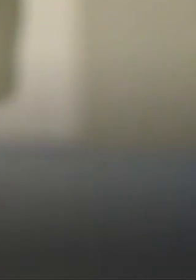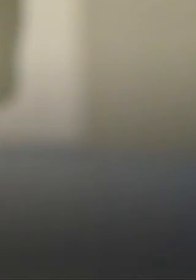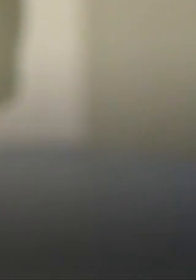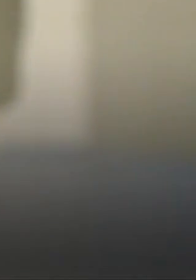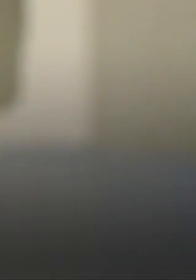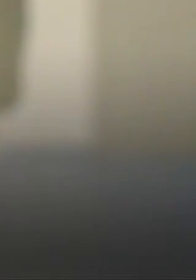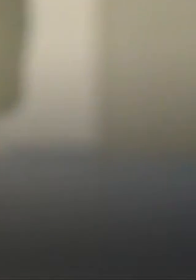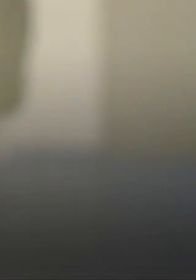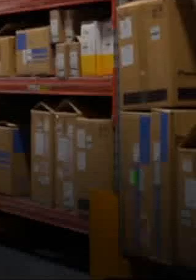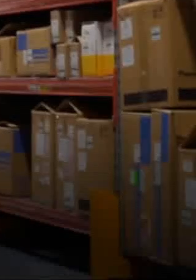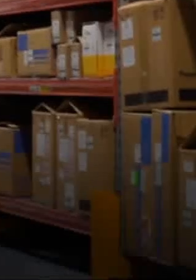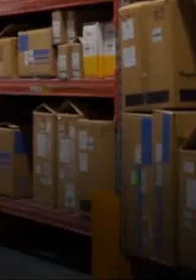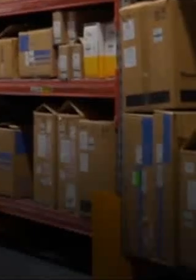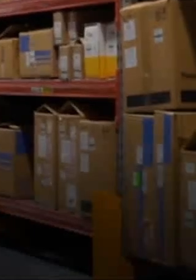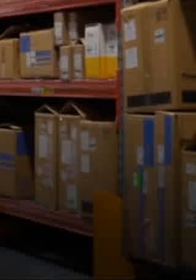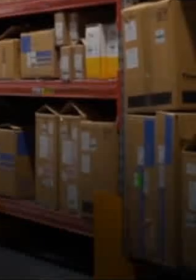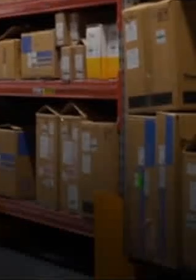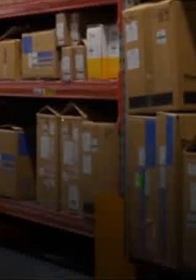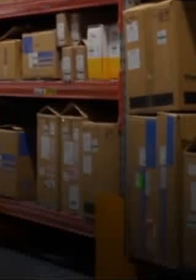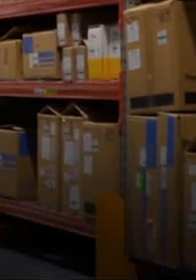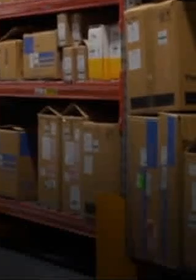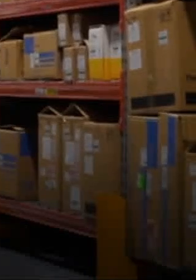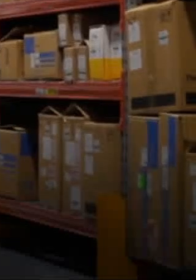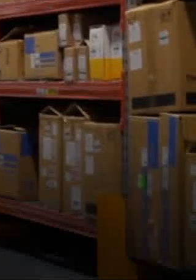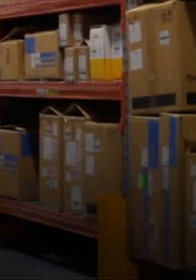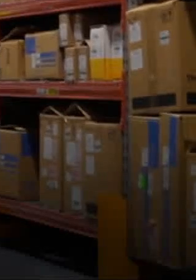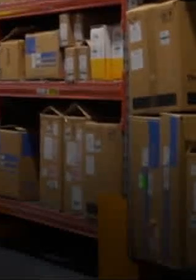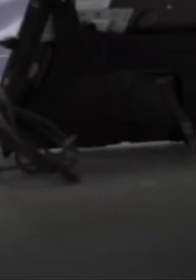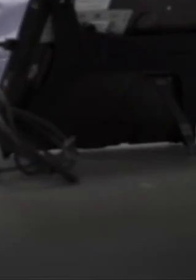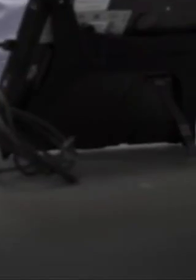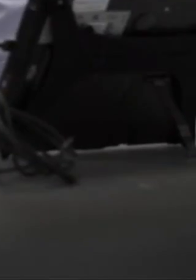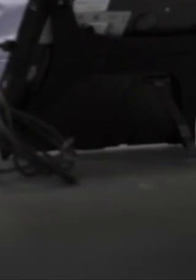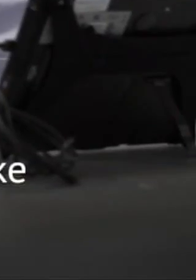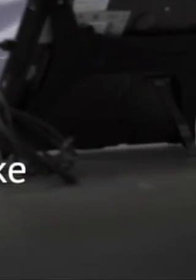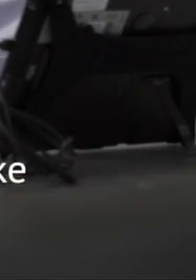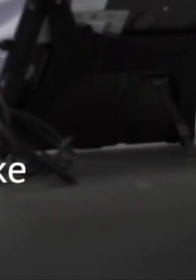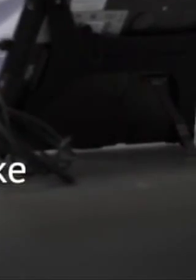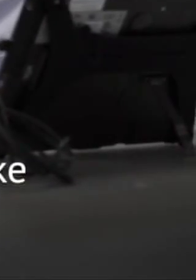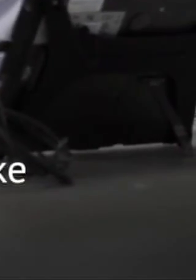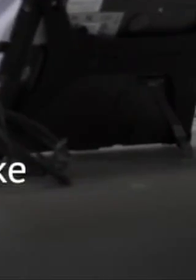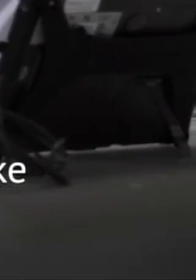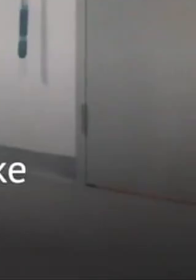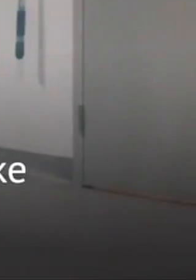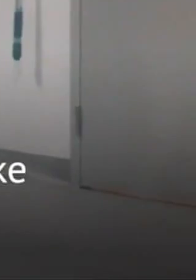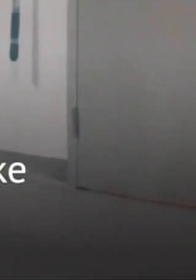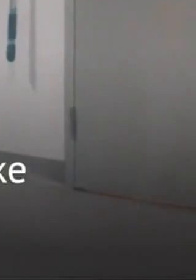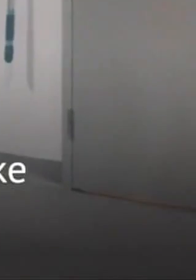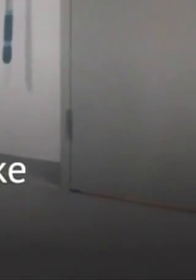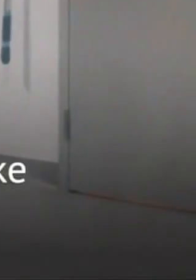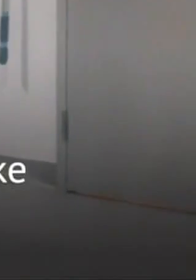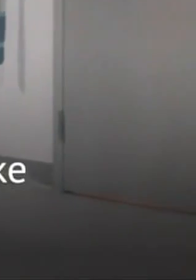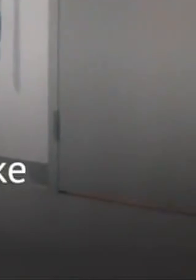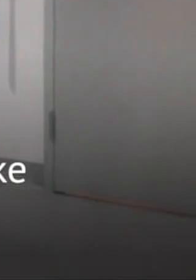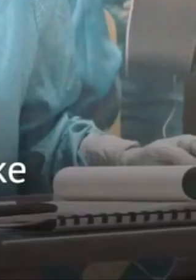ใช้ตัวนี้ด้วยในการวานแจกวัคซีนให้กระจายทั่วถึงมากที่สุดและเมื่อความช่วงนึงค่ะที่เค้านำชมเอง